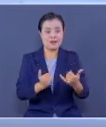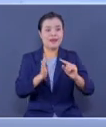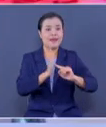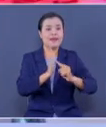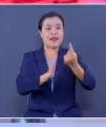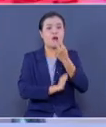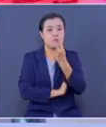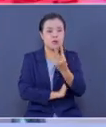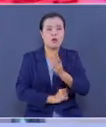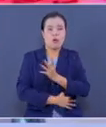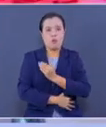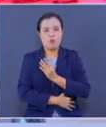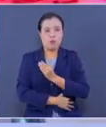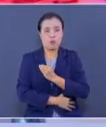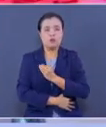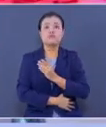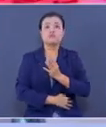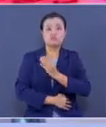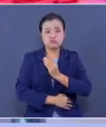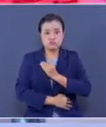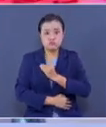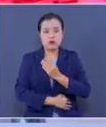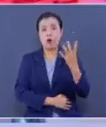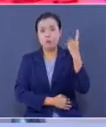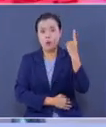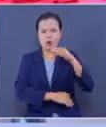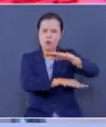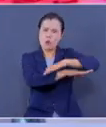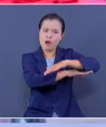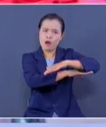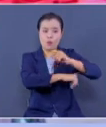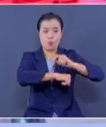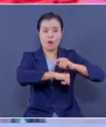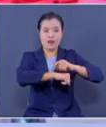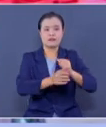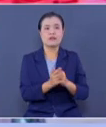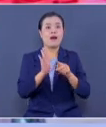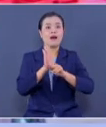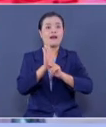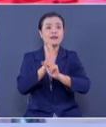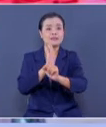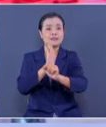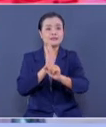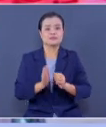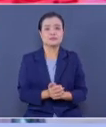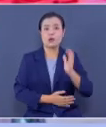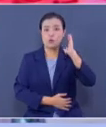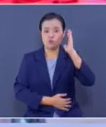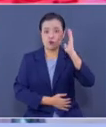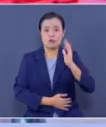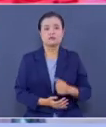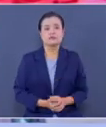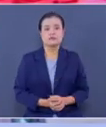พาคุณผู้ชมไปดูเหตุระทึกครับนี่เป็นเหตุระทึกที่เกิดขึ้นเมื่อวานนี้ช่วงเย็นๆนะครับที่จังหวัดกาฬสินธุ์ครับปรากฏว่ามีชายคน